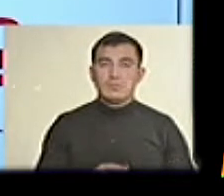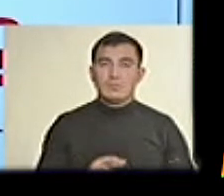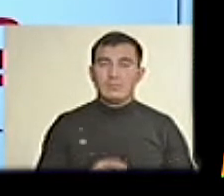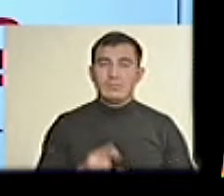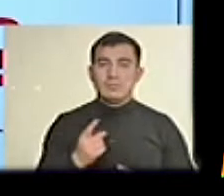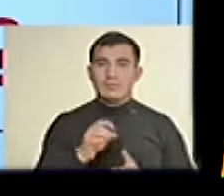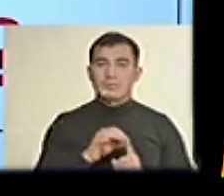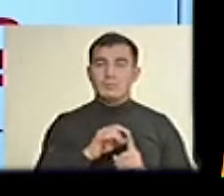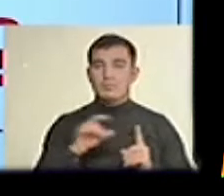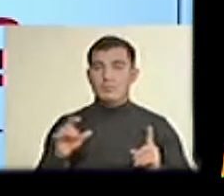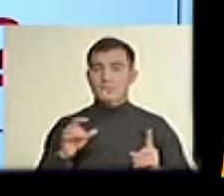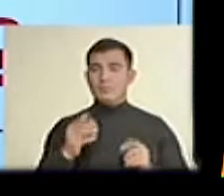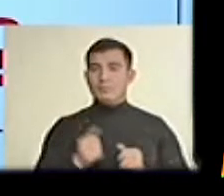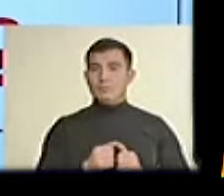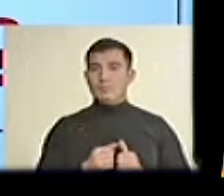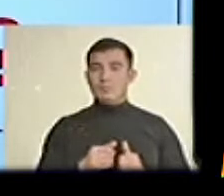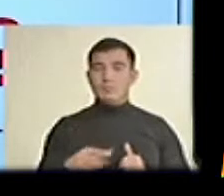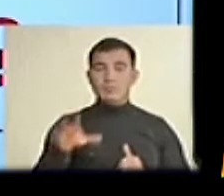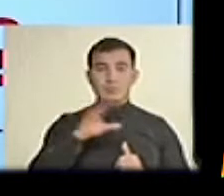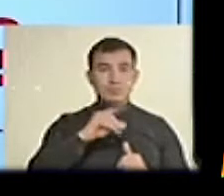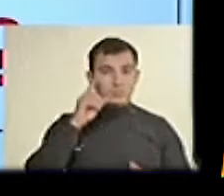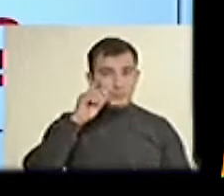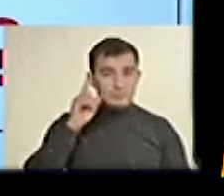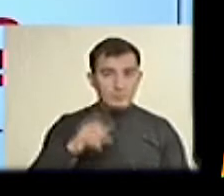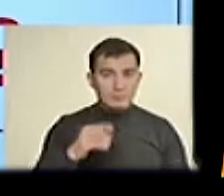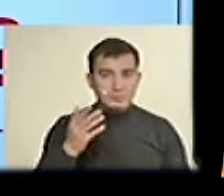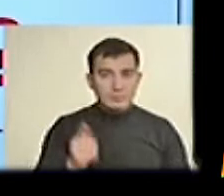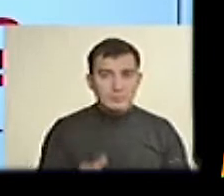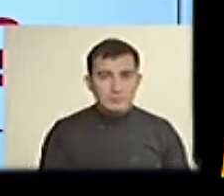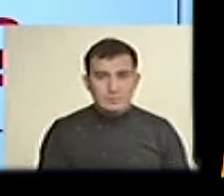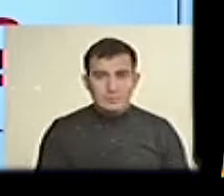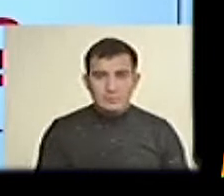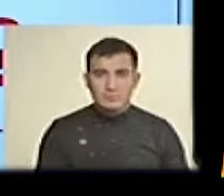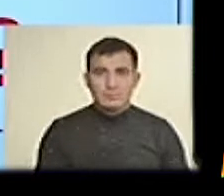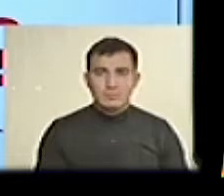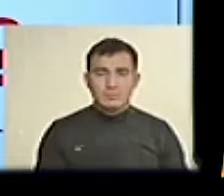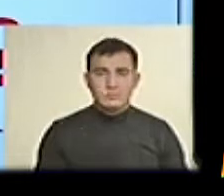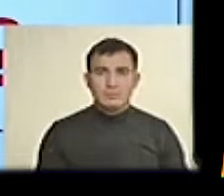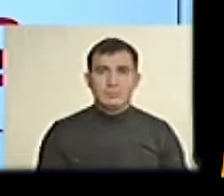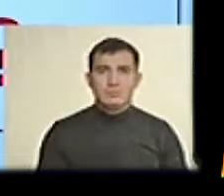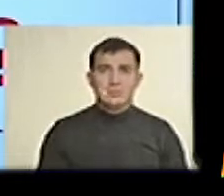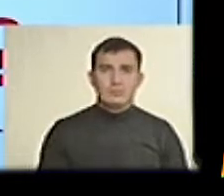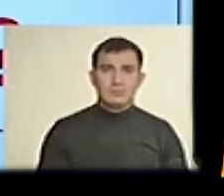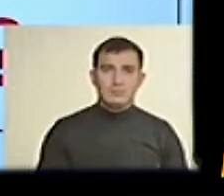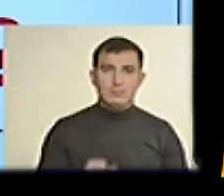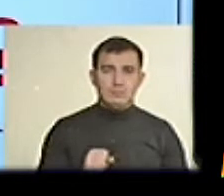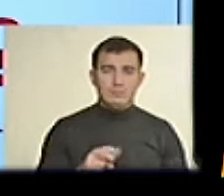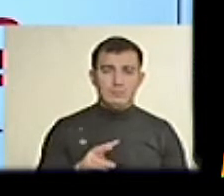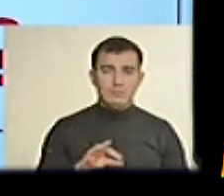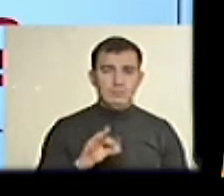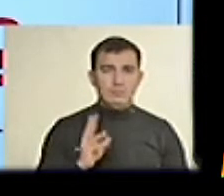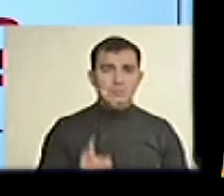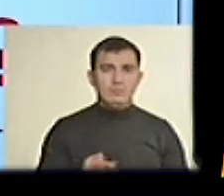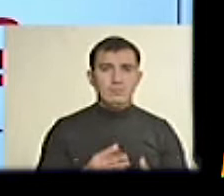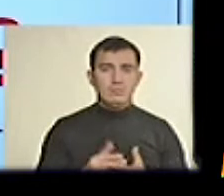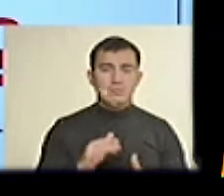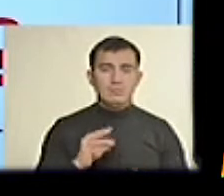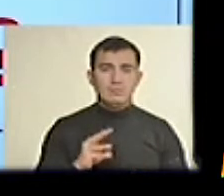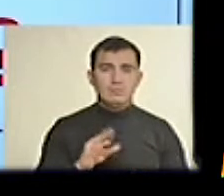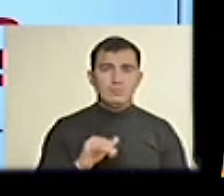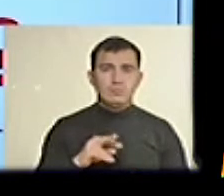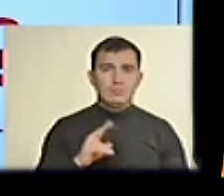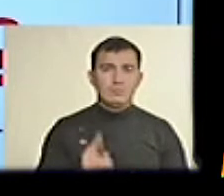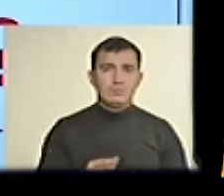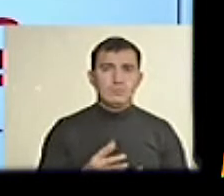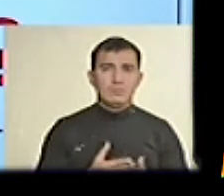Xo'sh, sukka o'quvchilarimiz bunga javob topa olishdi. Demak, amlok, mulk, suyrg'ol,